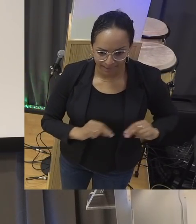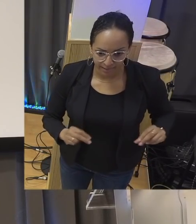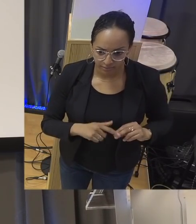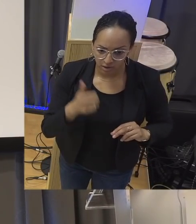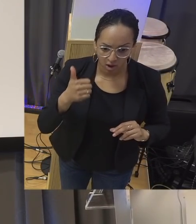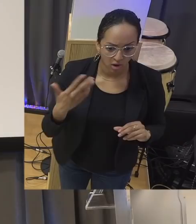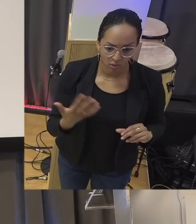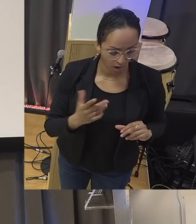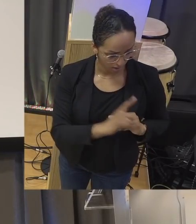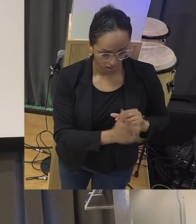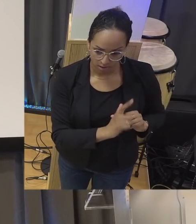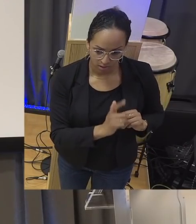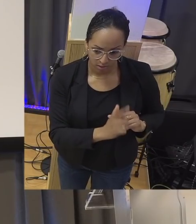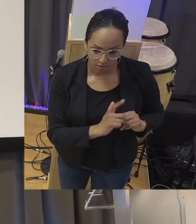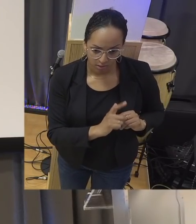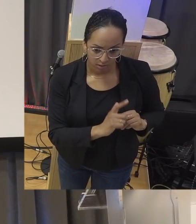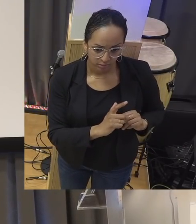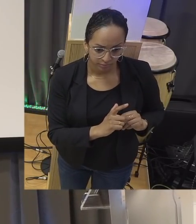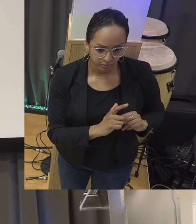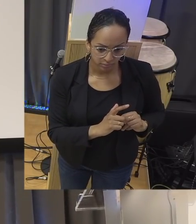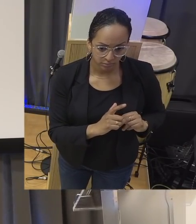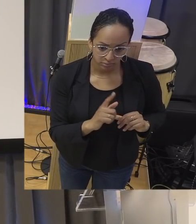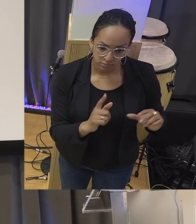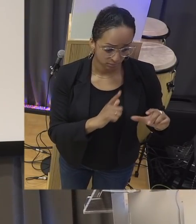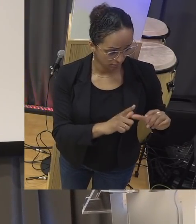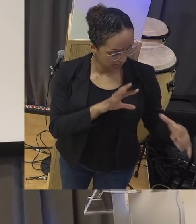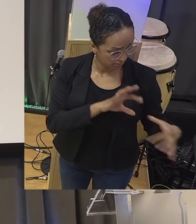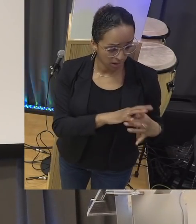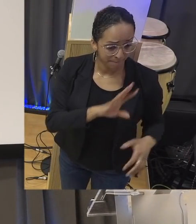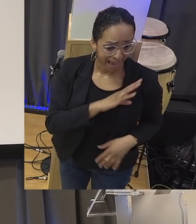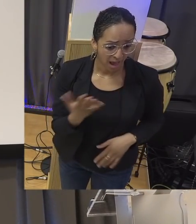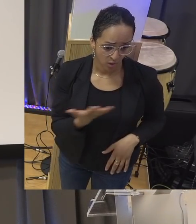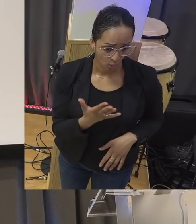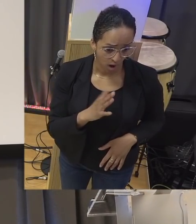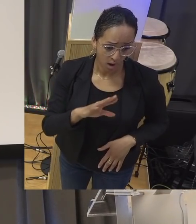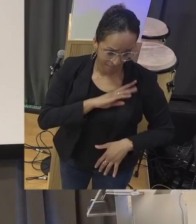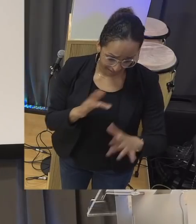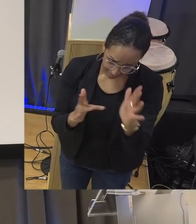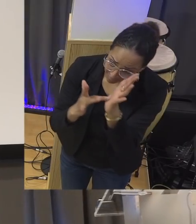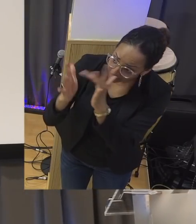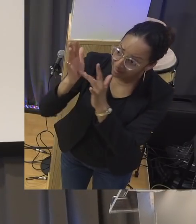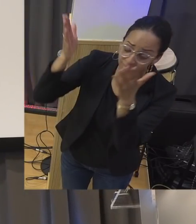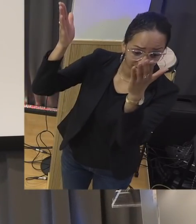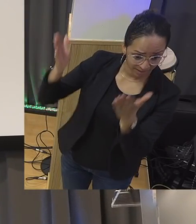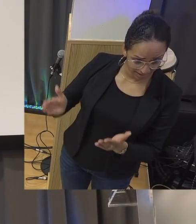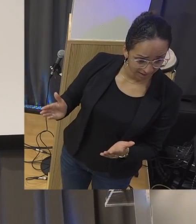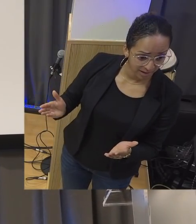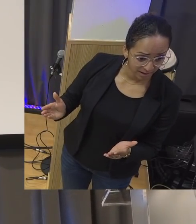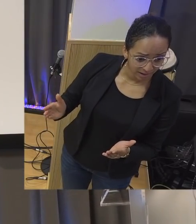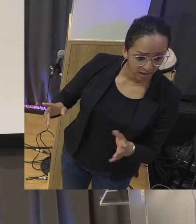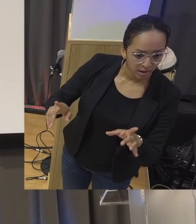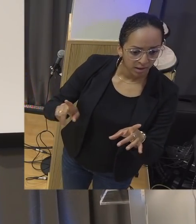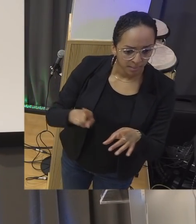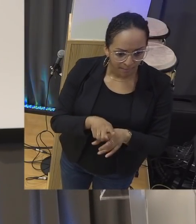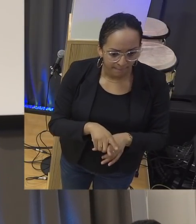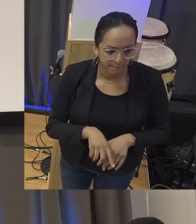c'est quoi? Le Christ qui nous a réconciliés. Comme Ismaël